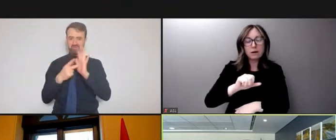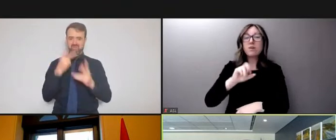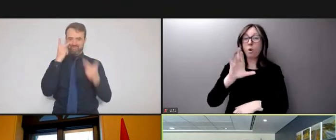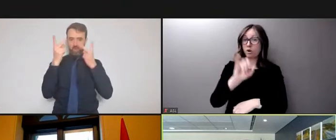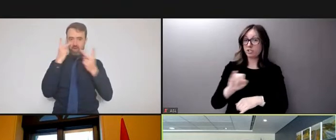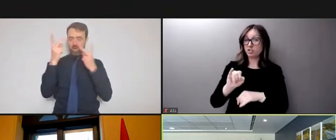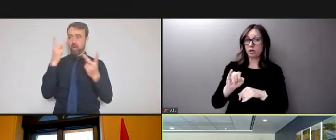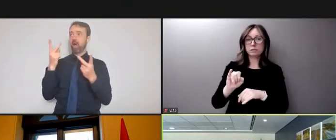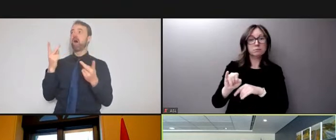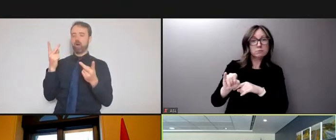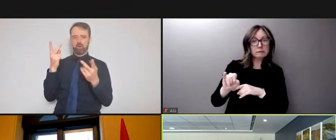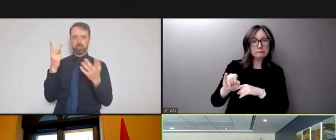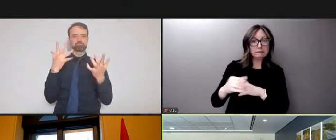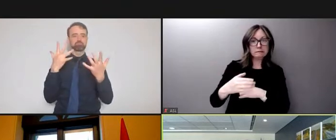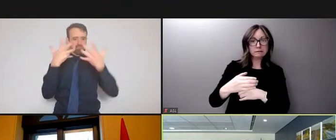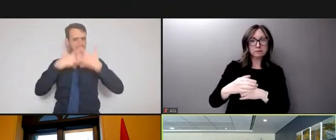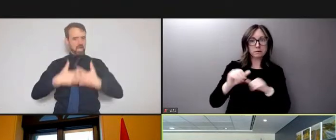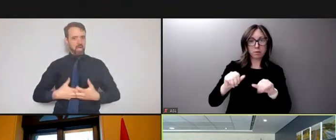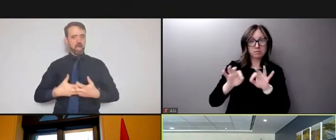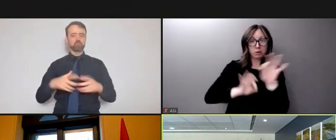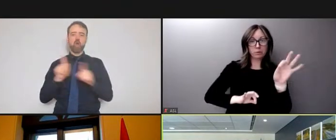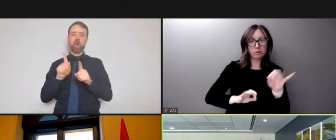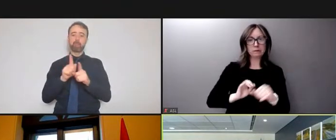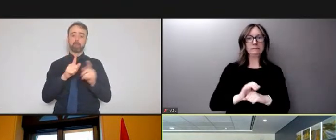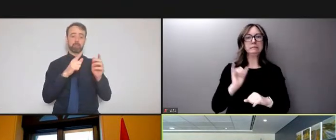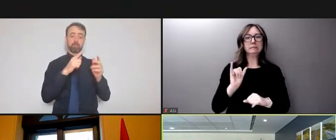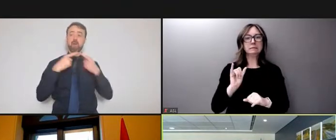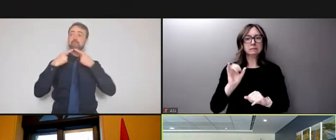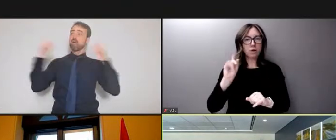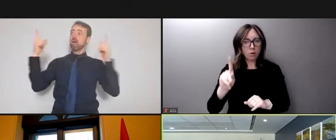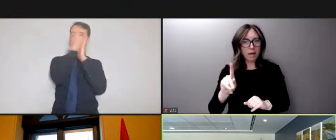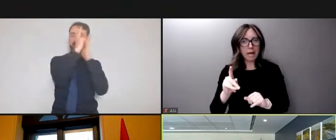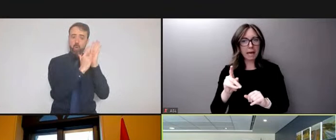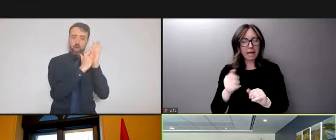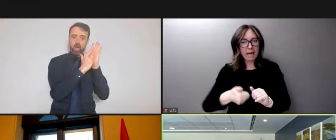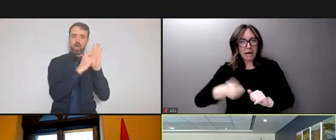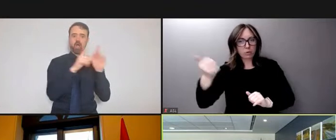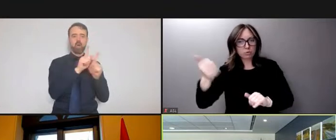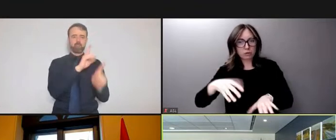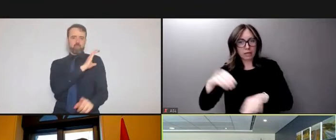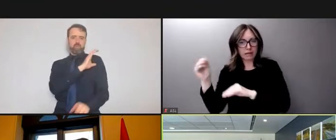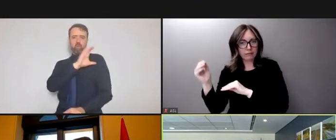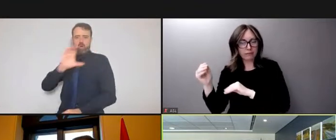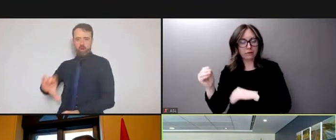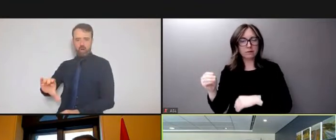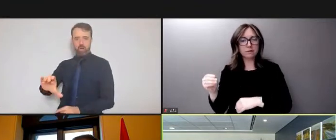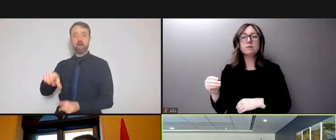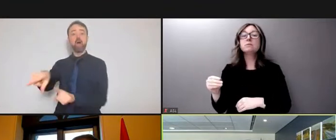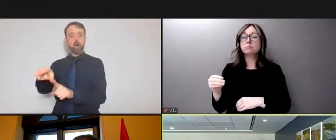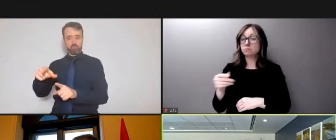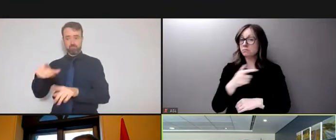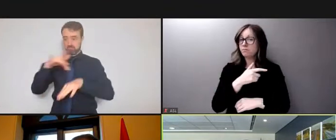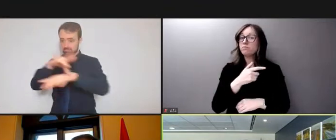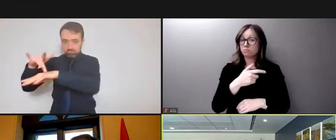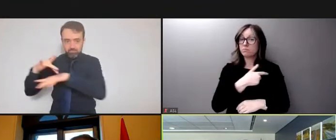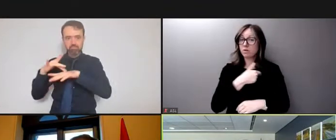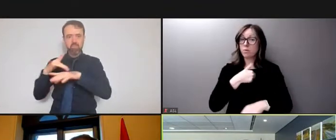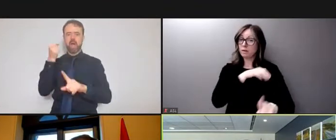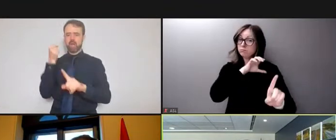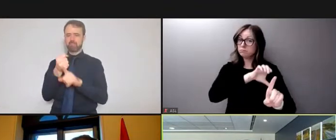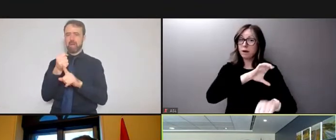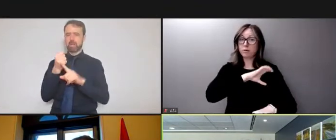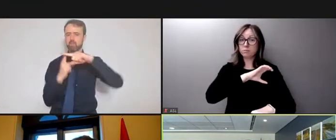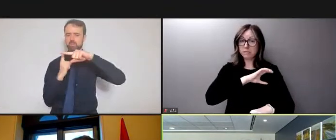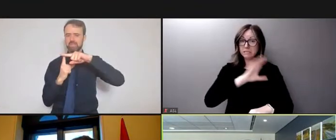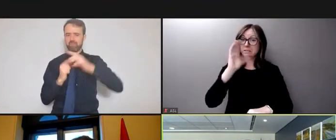On a donné des outils à nos forces policières. Ils sont en train de les employer et l'impact est très positif. Donc, je vais